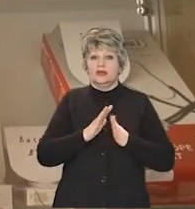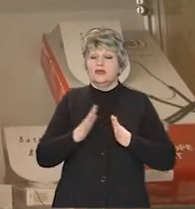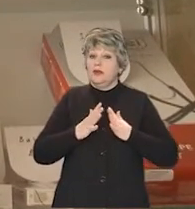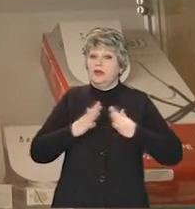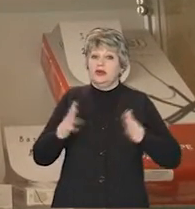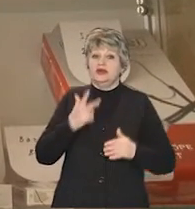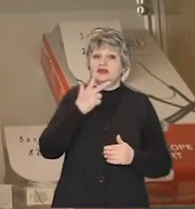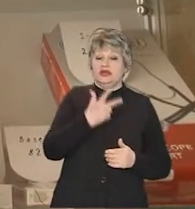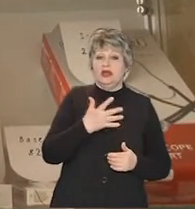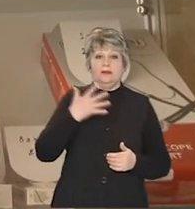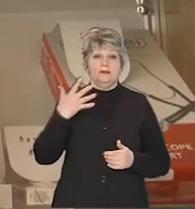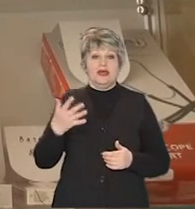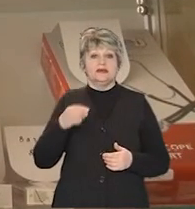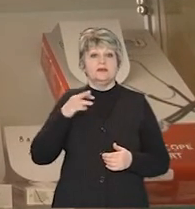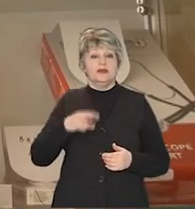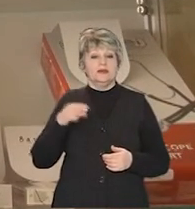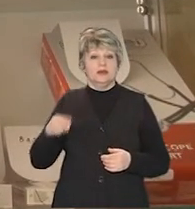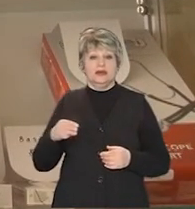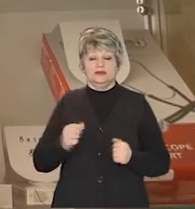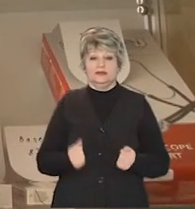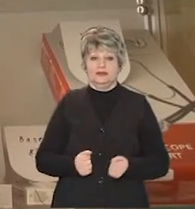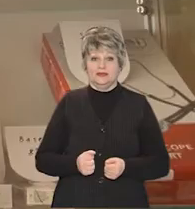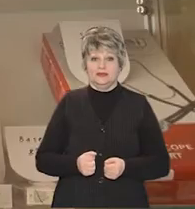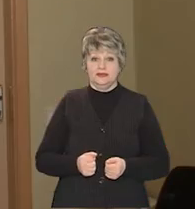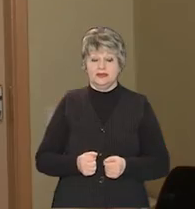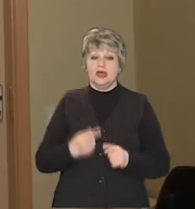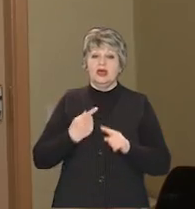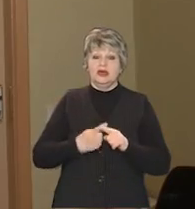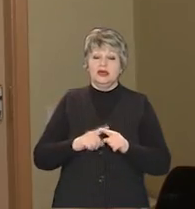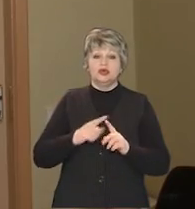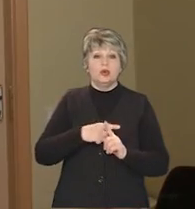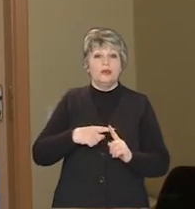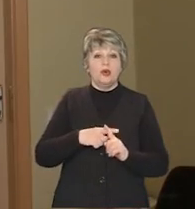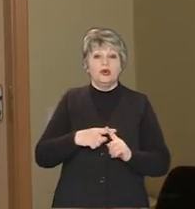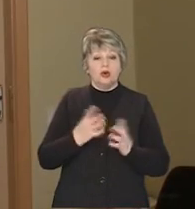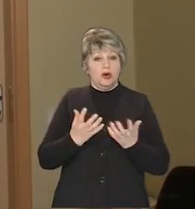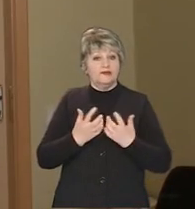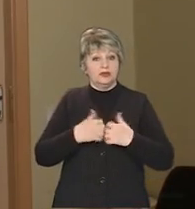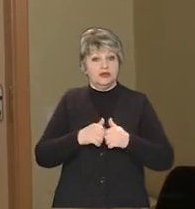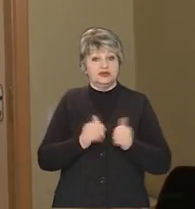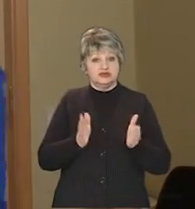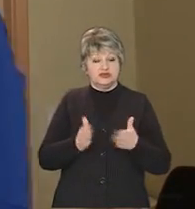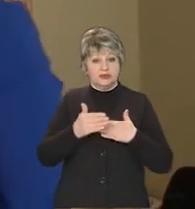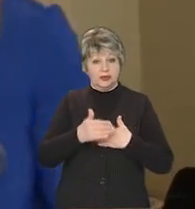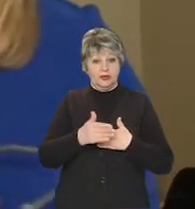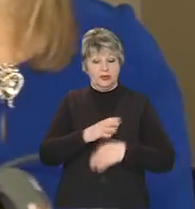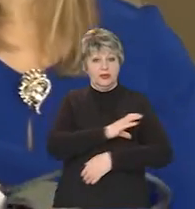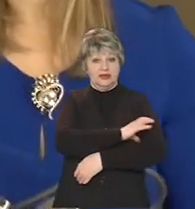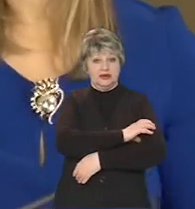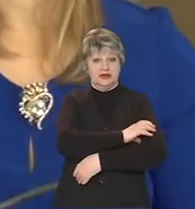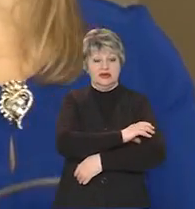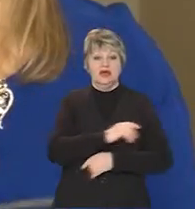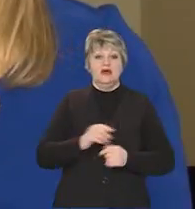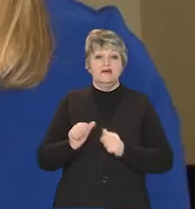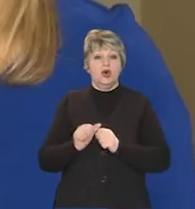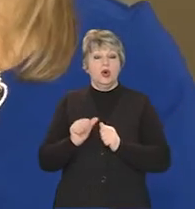тонометрів не більше 3-5 мм ртутного стовпа. Это полуавтоматический тонометр. В отличие от